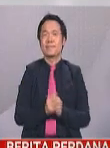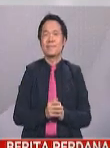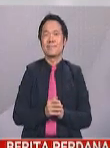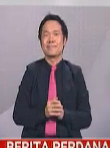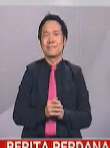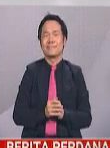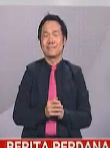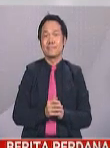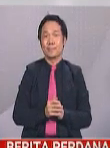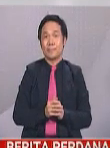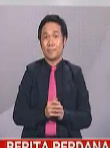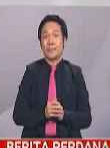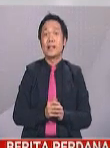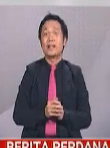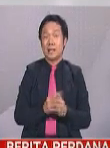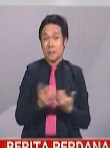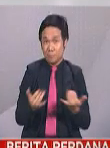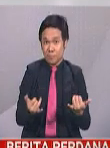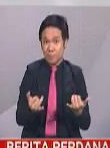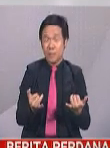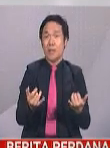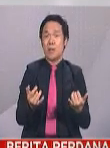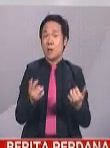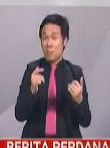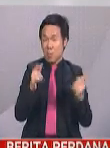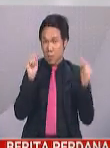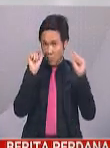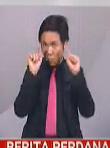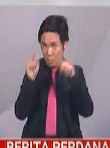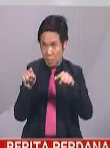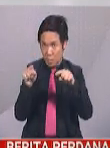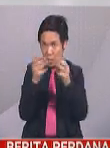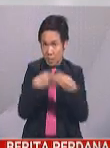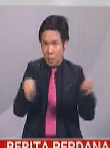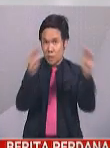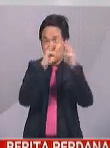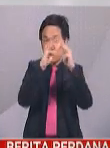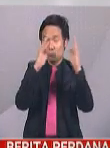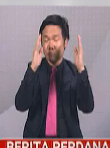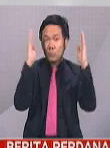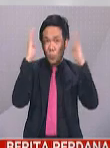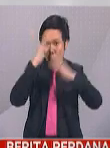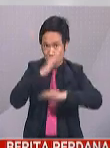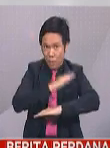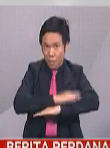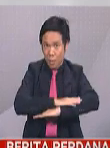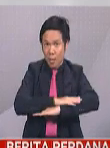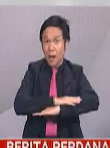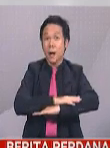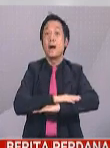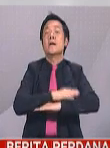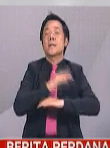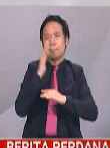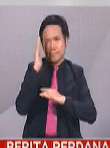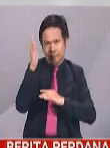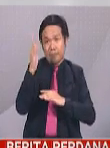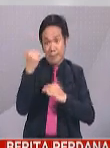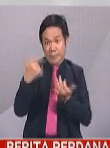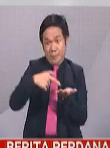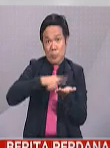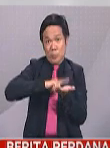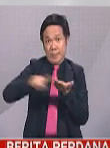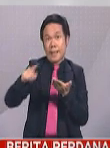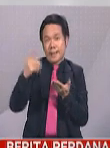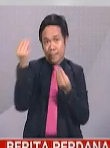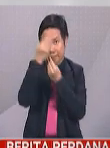Keputusan sama ada umat Islam dibenar kembali menunaikan solat di masjid dan surau bakal diketahui minggu ini. Jelas Timbalan